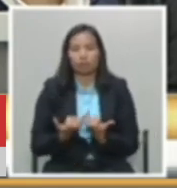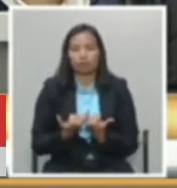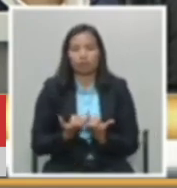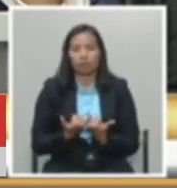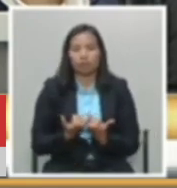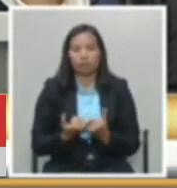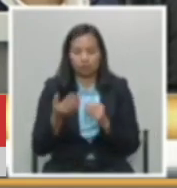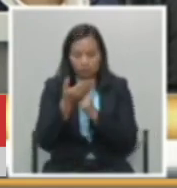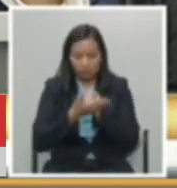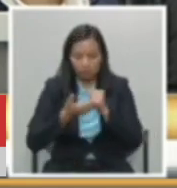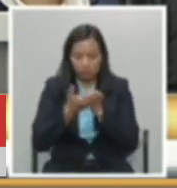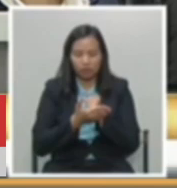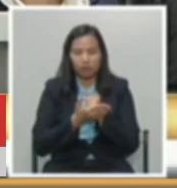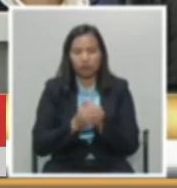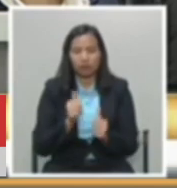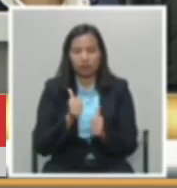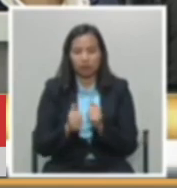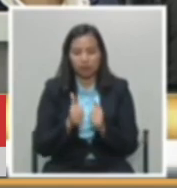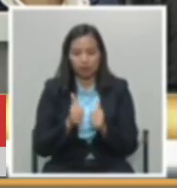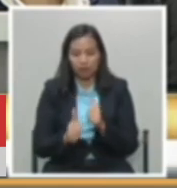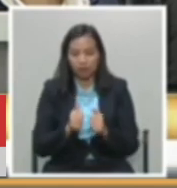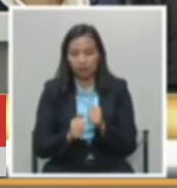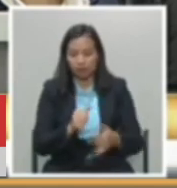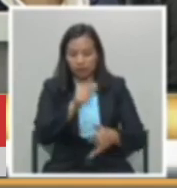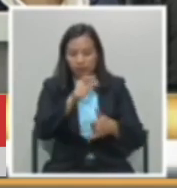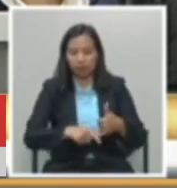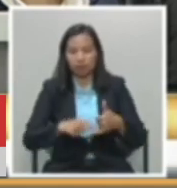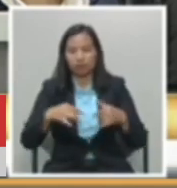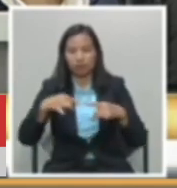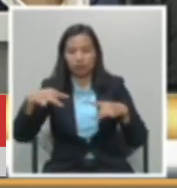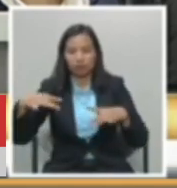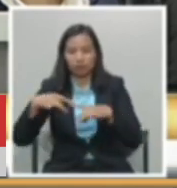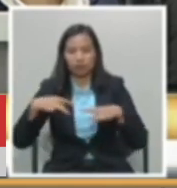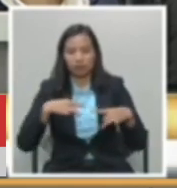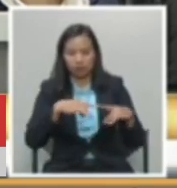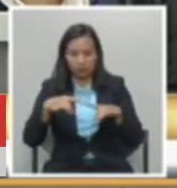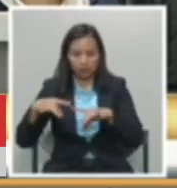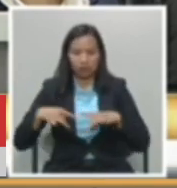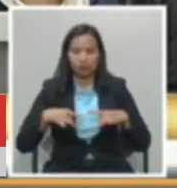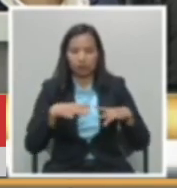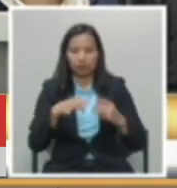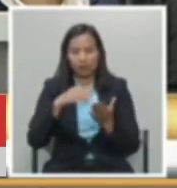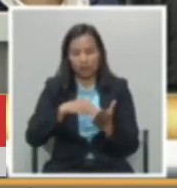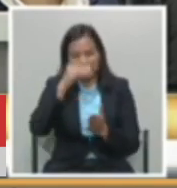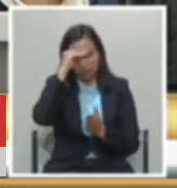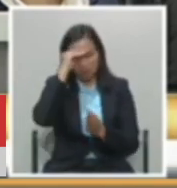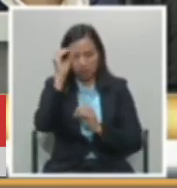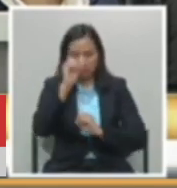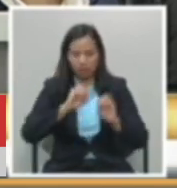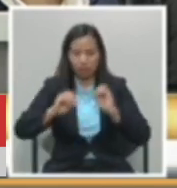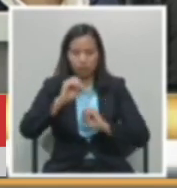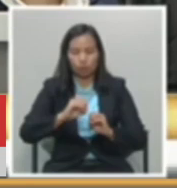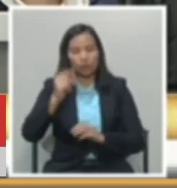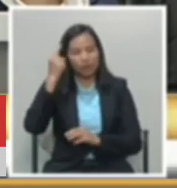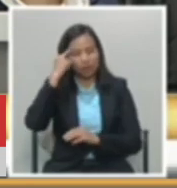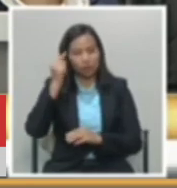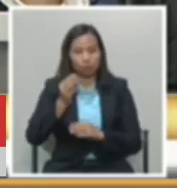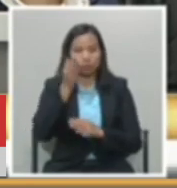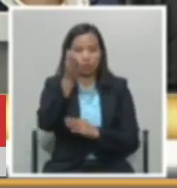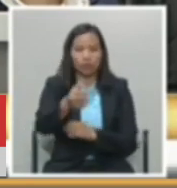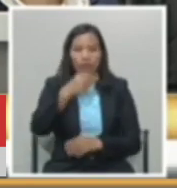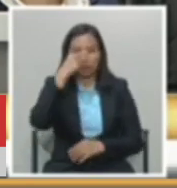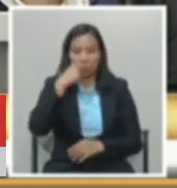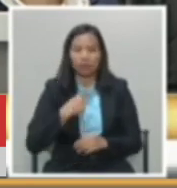ติดยาติดเกมมีพฤติกรรมที่ไม่เหมาะสมไม่เรียนหนังสือแล้วท่านคิดดูนะคะว่าอนาคตของประเท